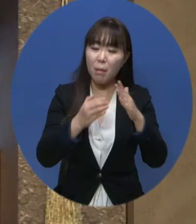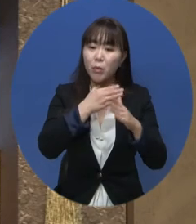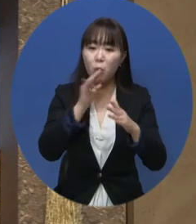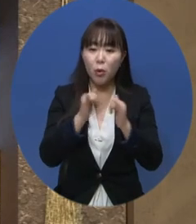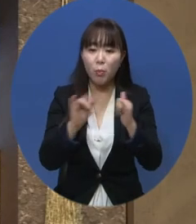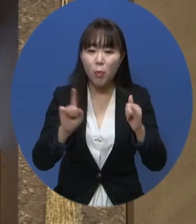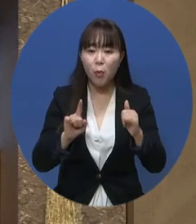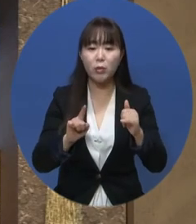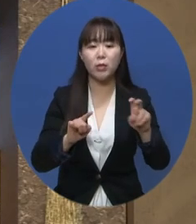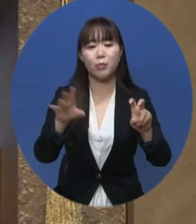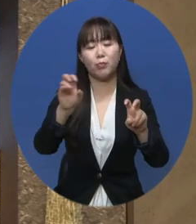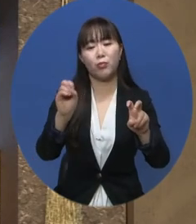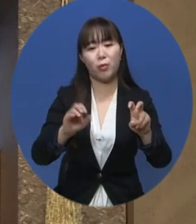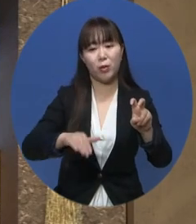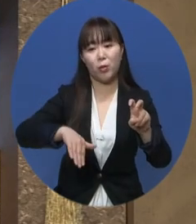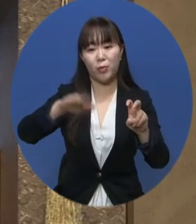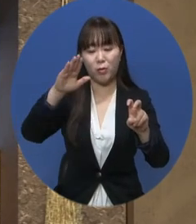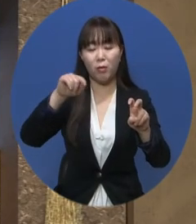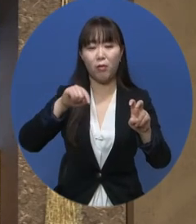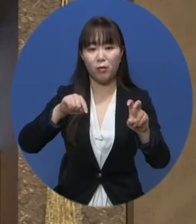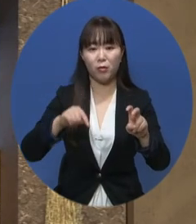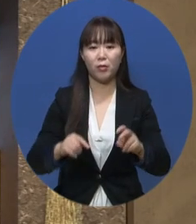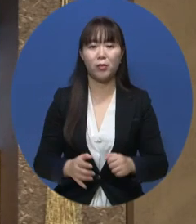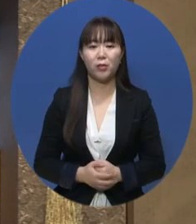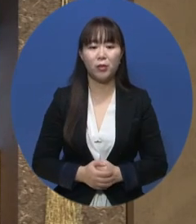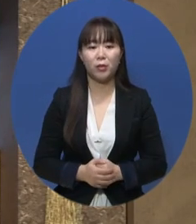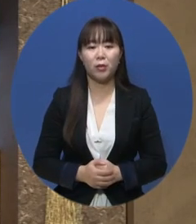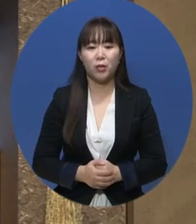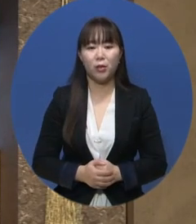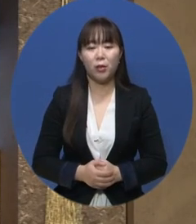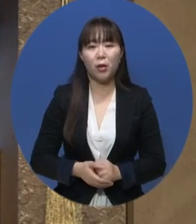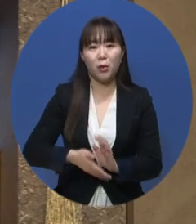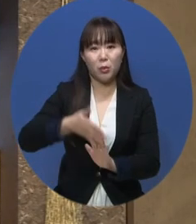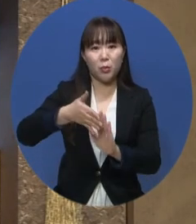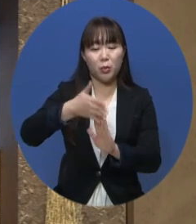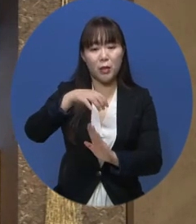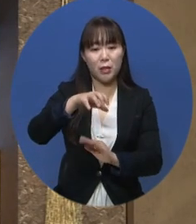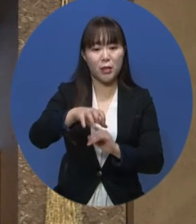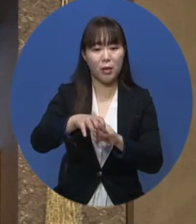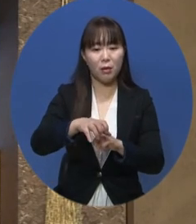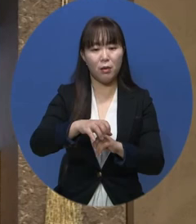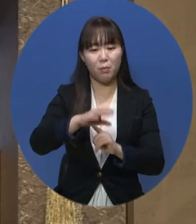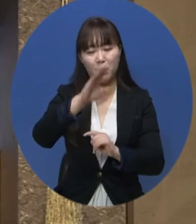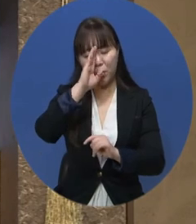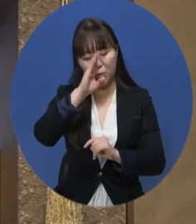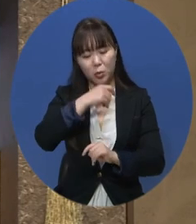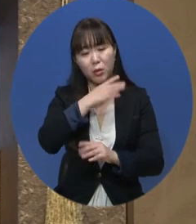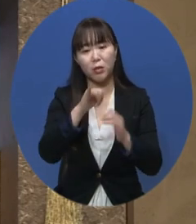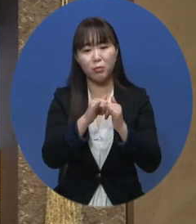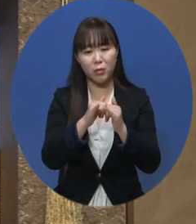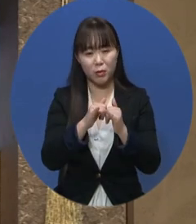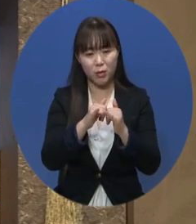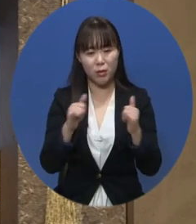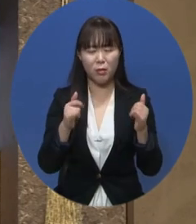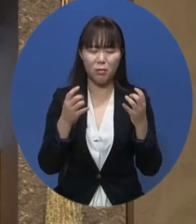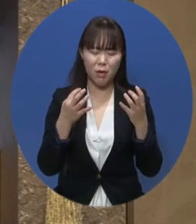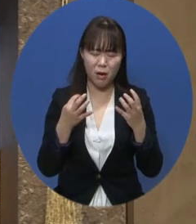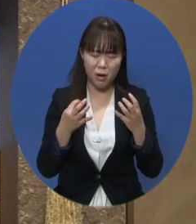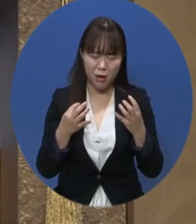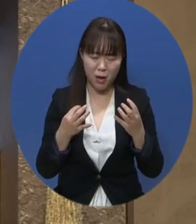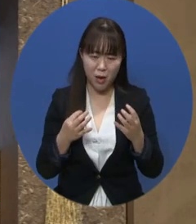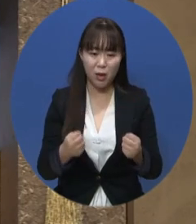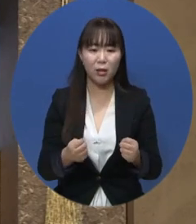것은 20%가 넘는 거잖아요. 그러니까 도시에 너무 병들고 늙은 그 병들고